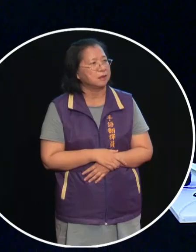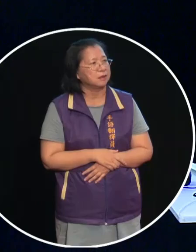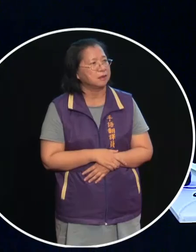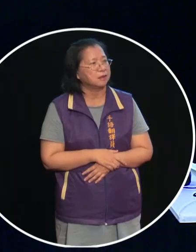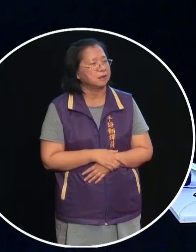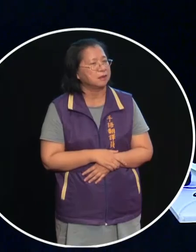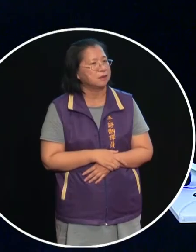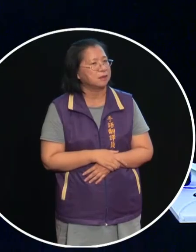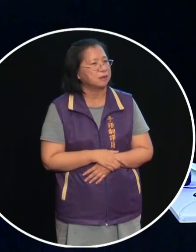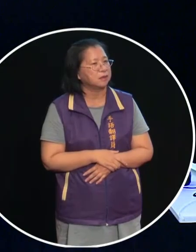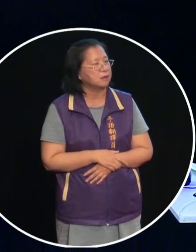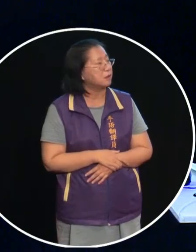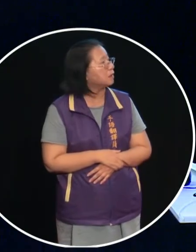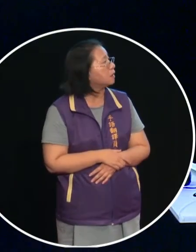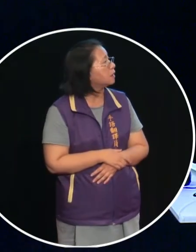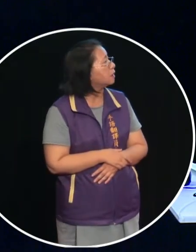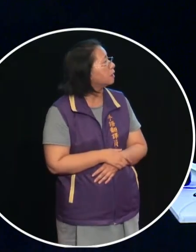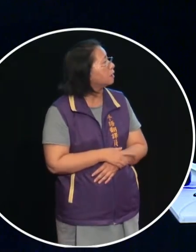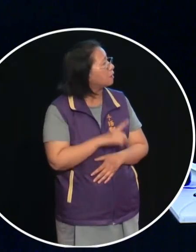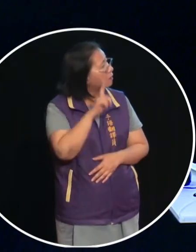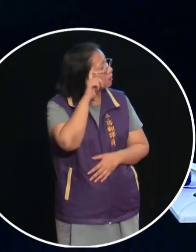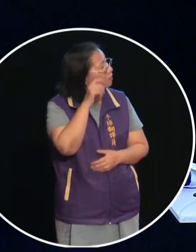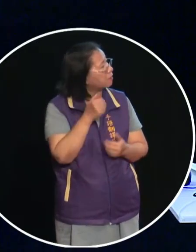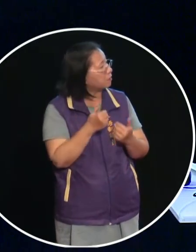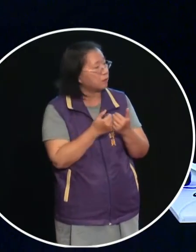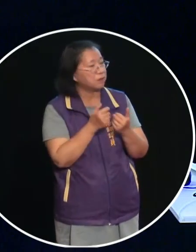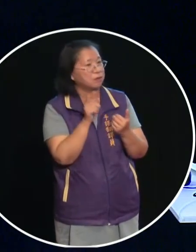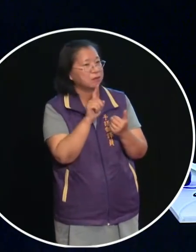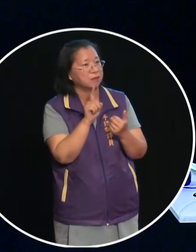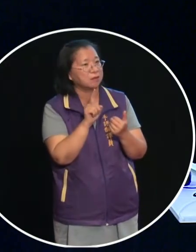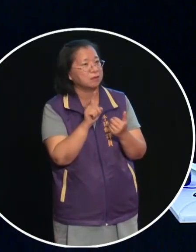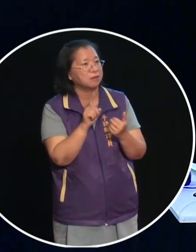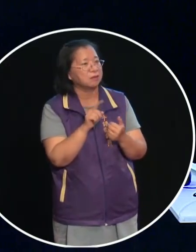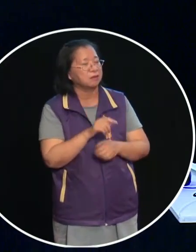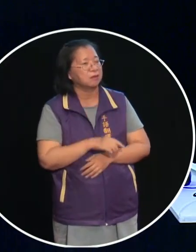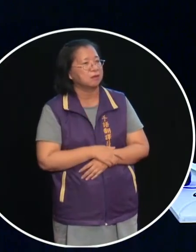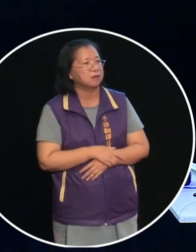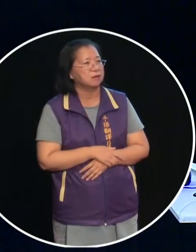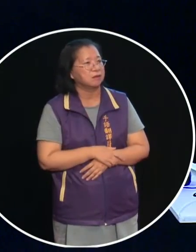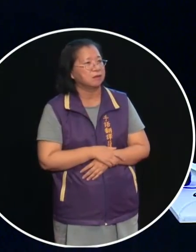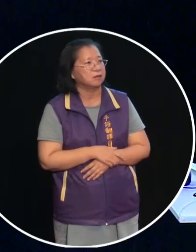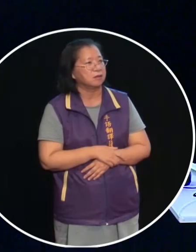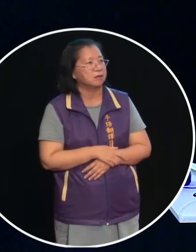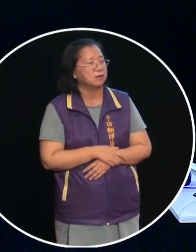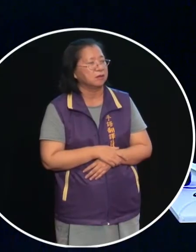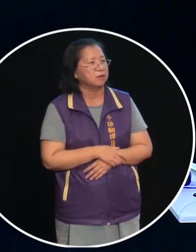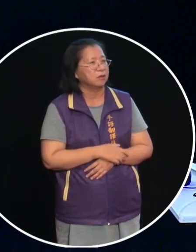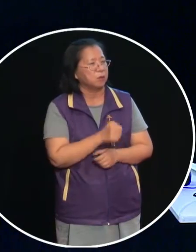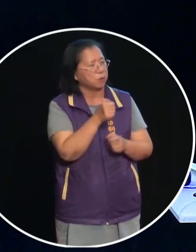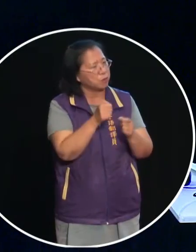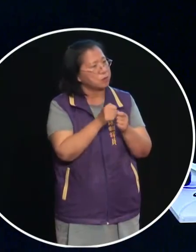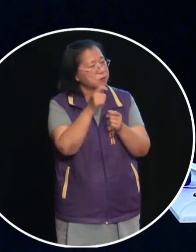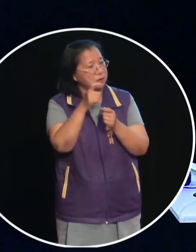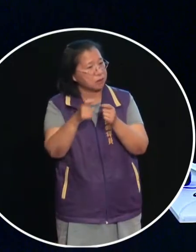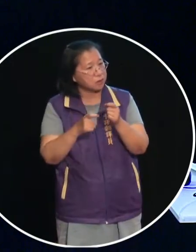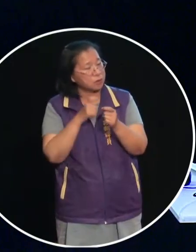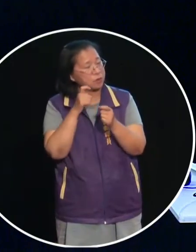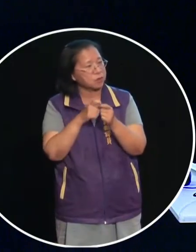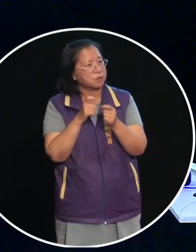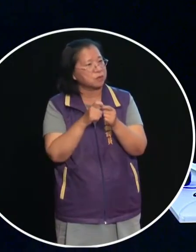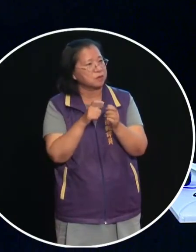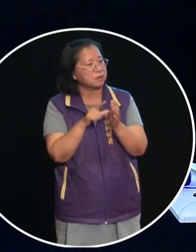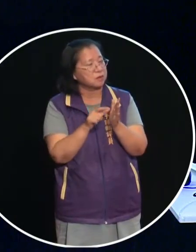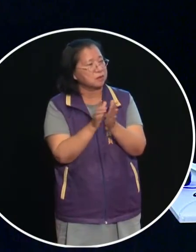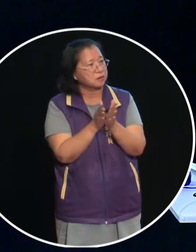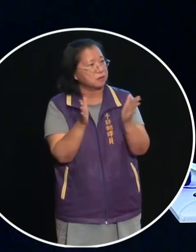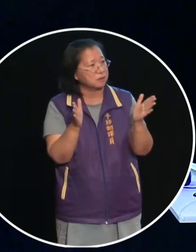有关系，反对共共产主义，因为1960年代、50年代、60年代是我们世界，包括